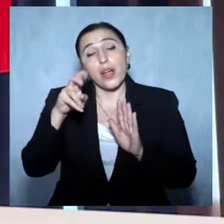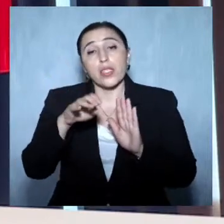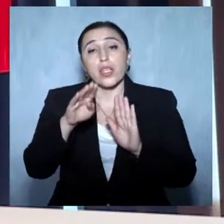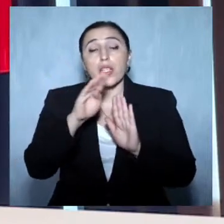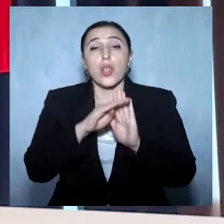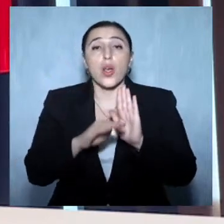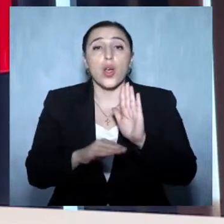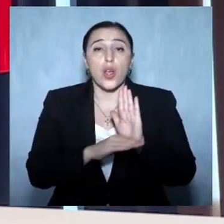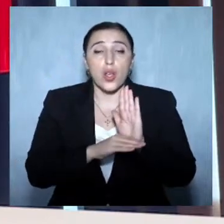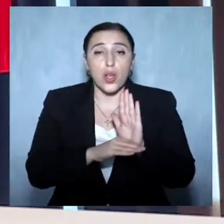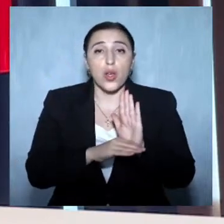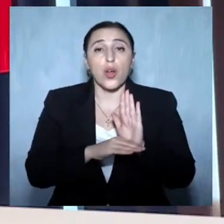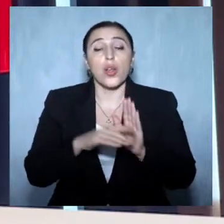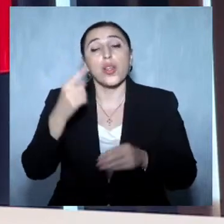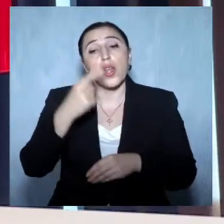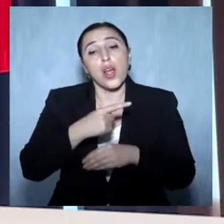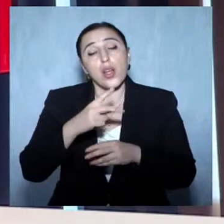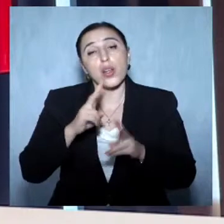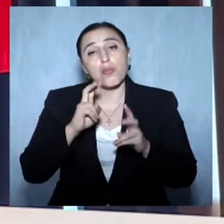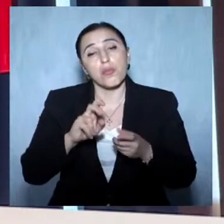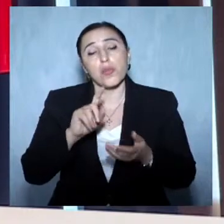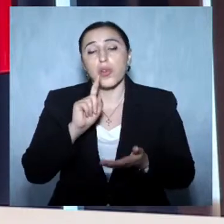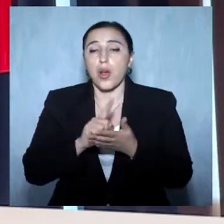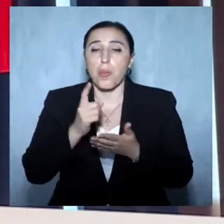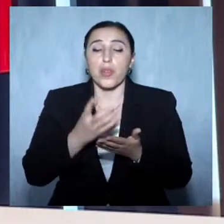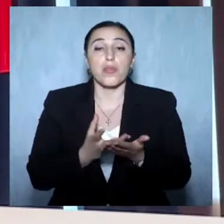տարածքով անցնող բերները պետք է հարգվեն։